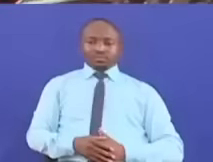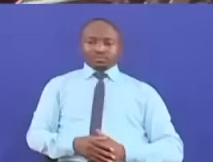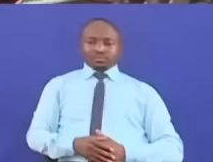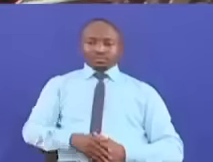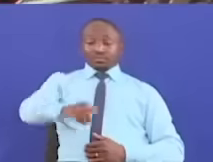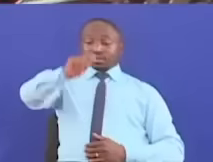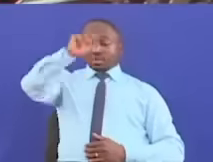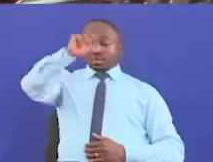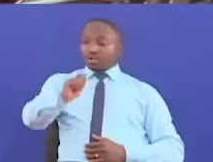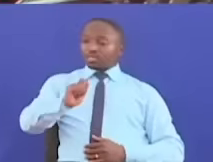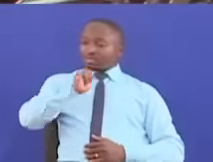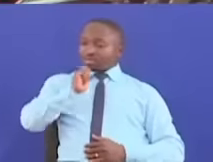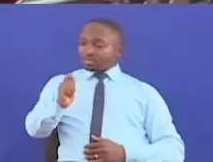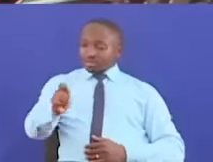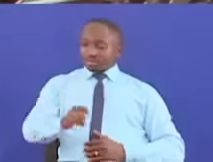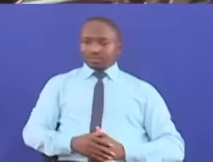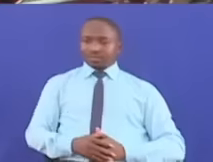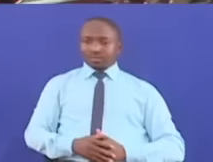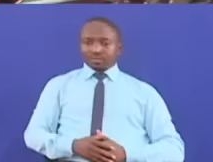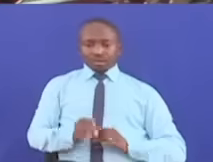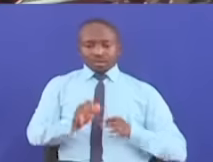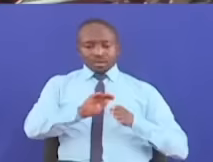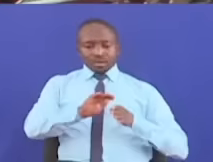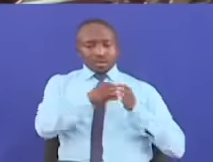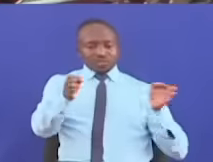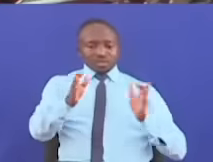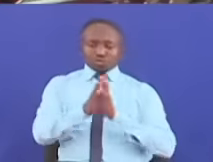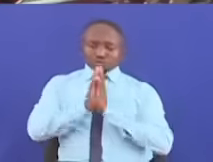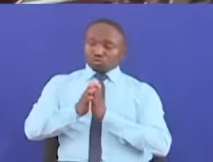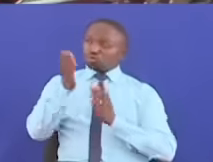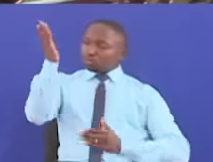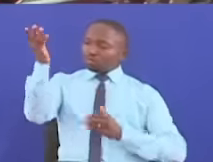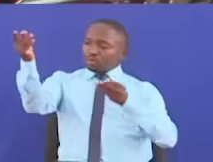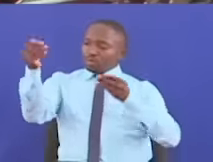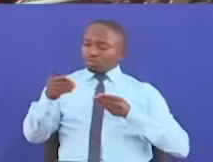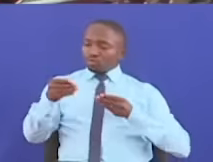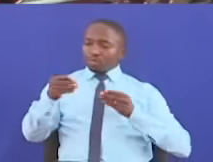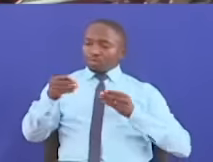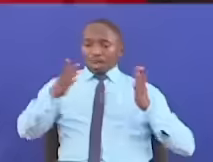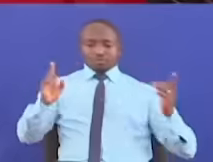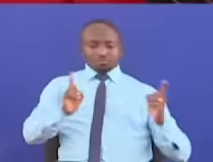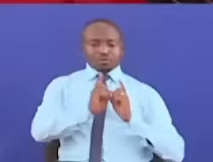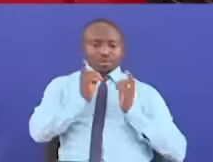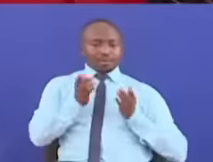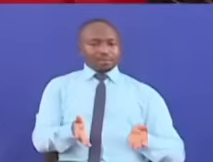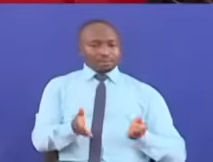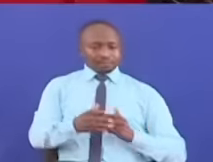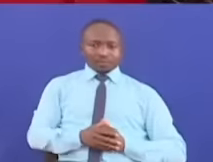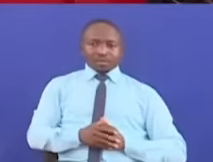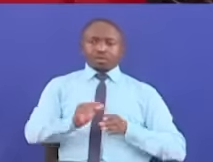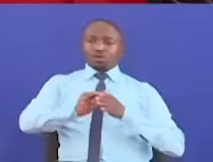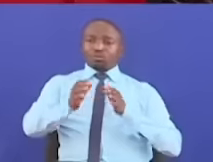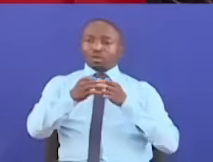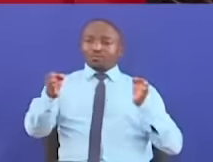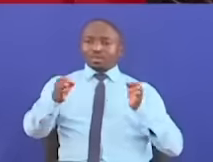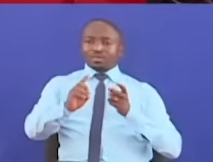MH eshima spik nuku nafas Ya kwanza kum shuk kuru mwen mungu kwa kuta zawadi ya kuk tana siku ya Leo nuku nafas